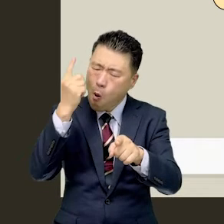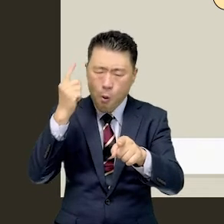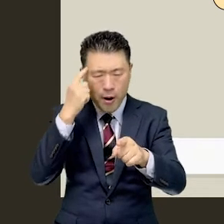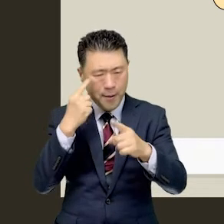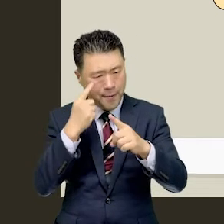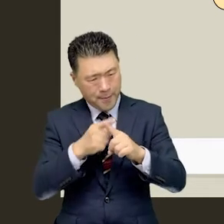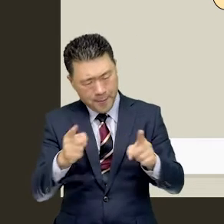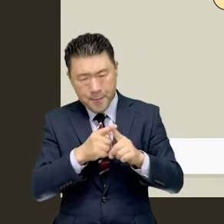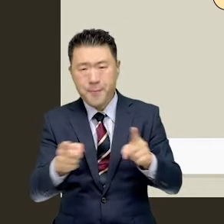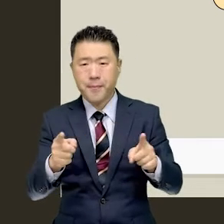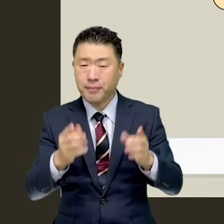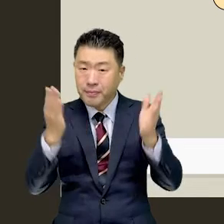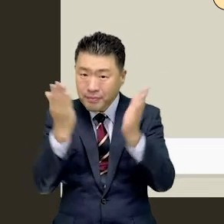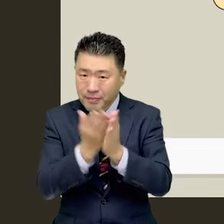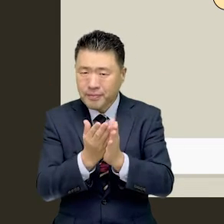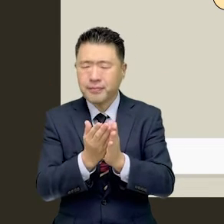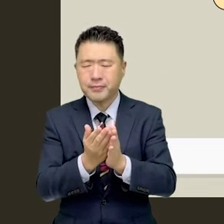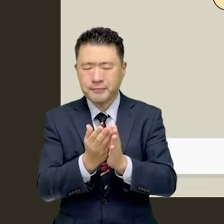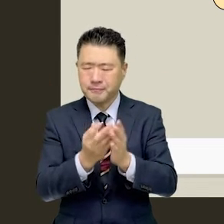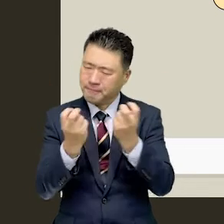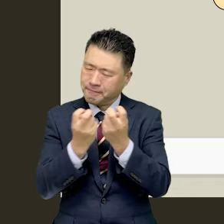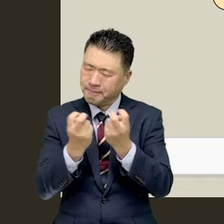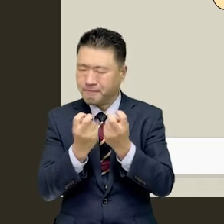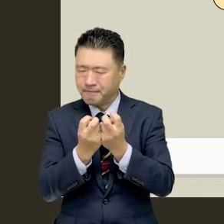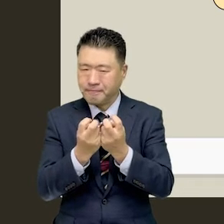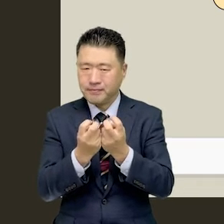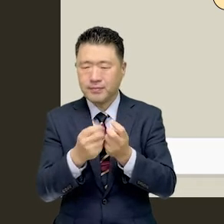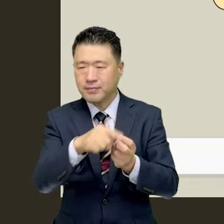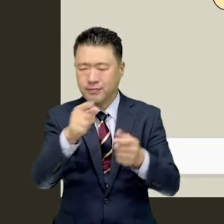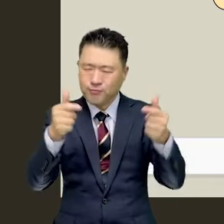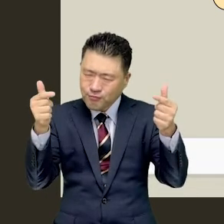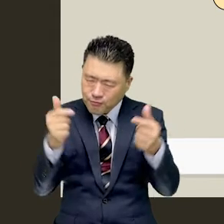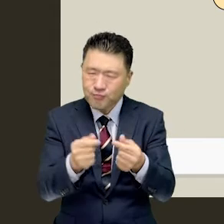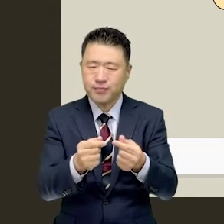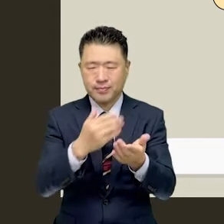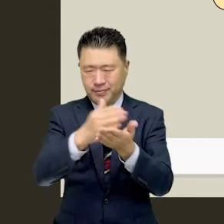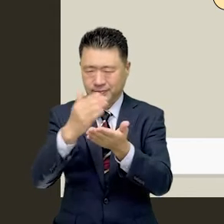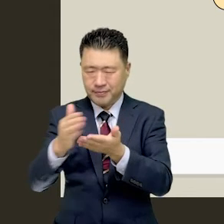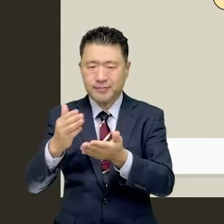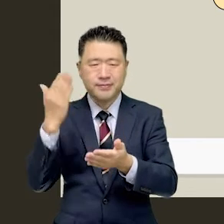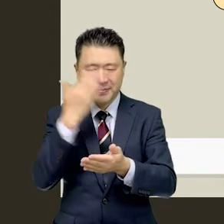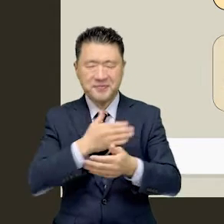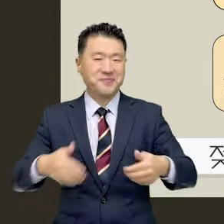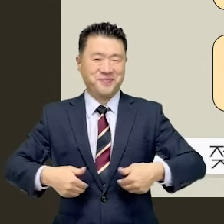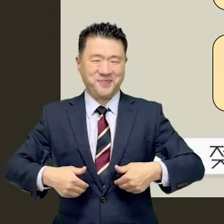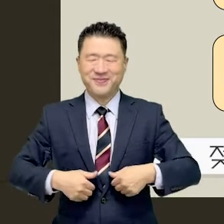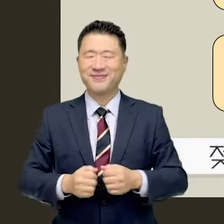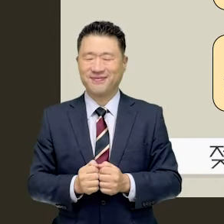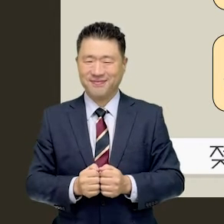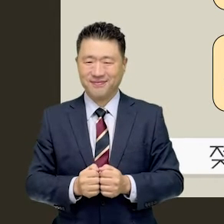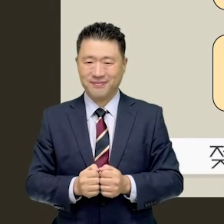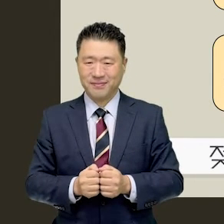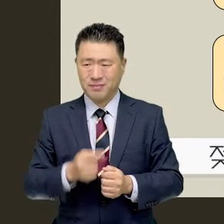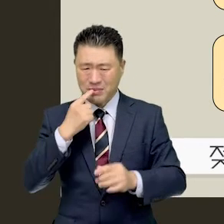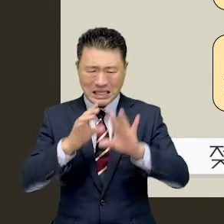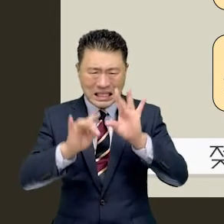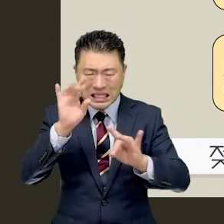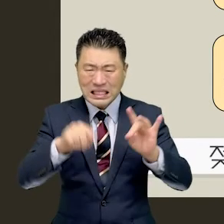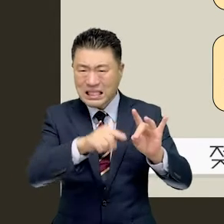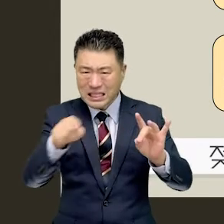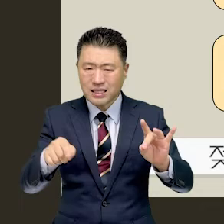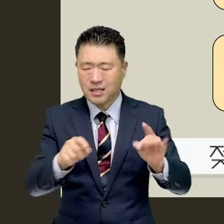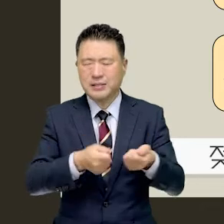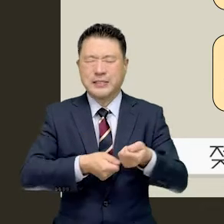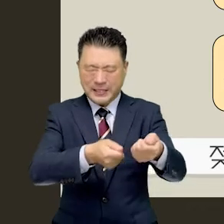평가하고 그에 맞는 대책을 세워 넘어짐 위험을 줄이거나 제거합니다. 젖은 바닥에서 건조한